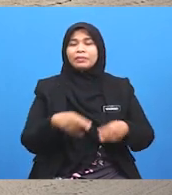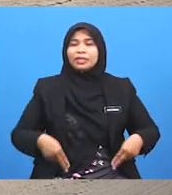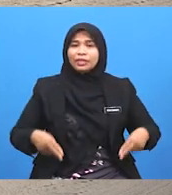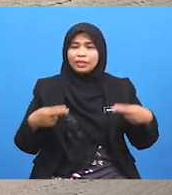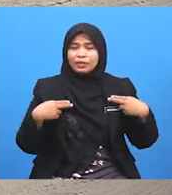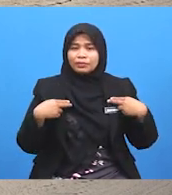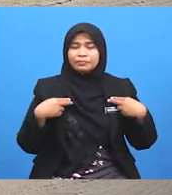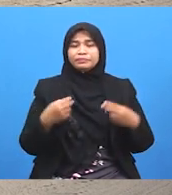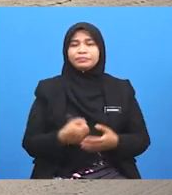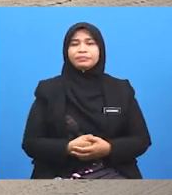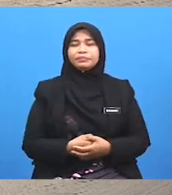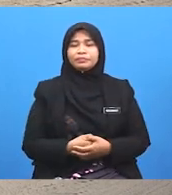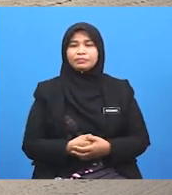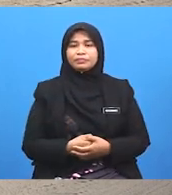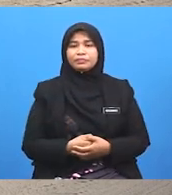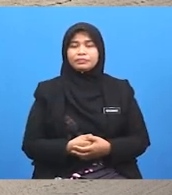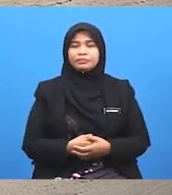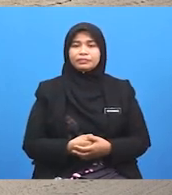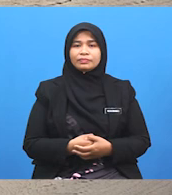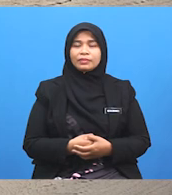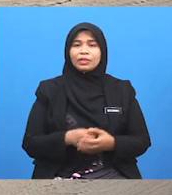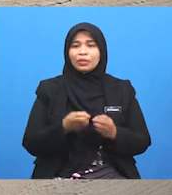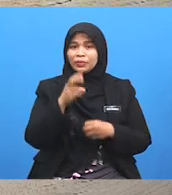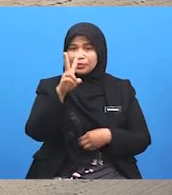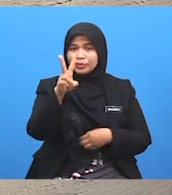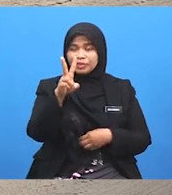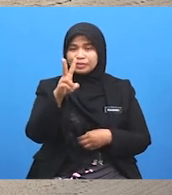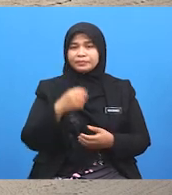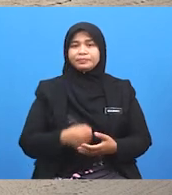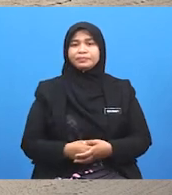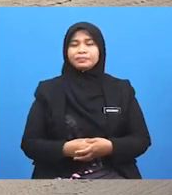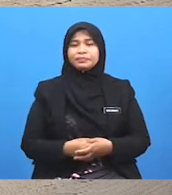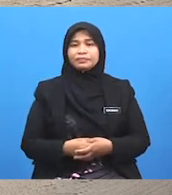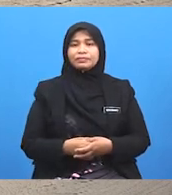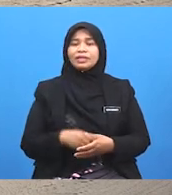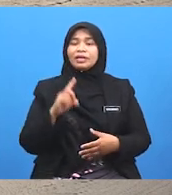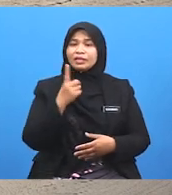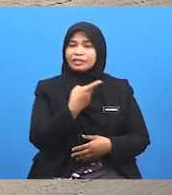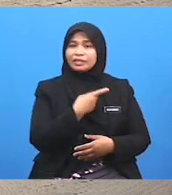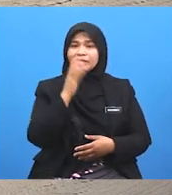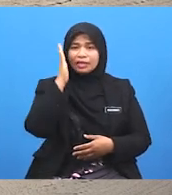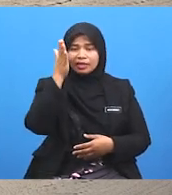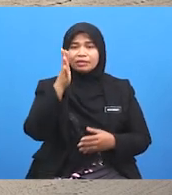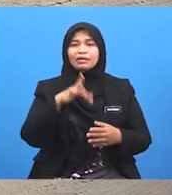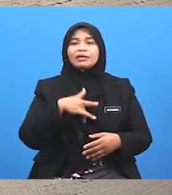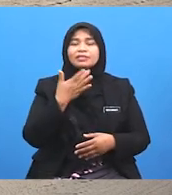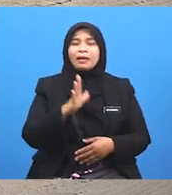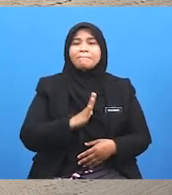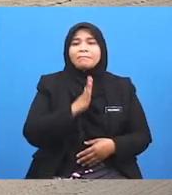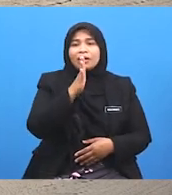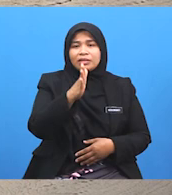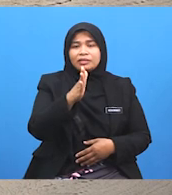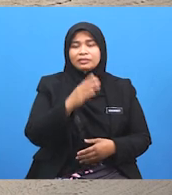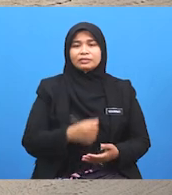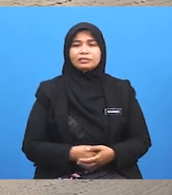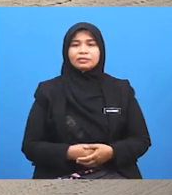kehidupan seharian kita. Yang kedua adalah, kita akan berasa